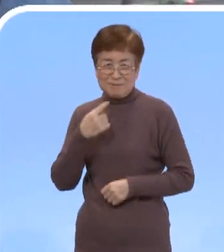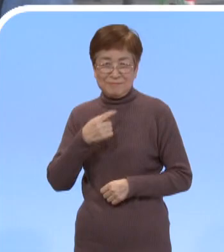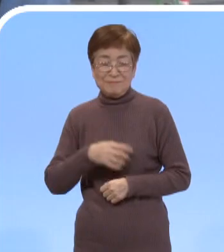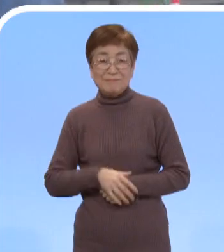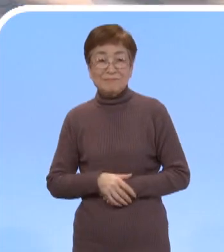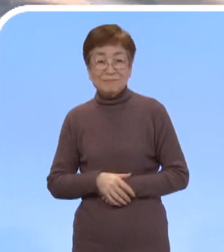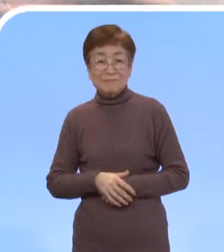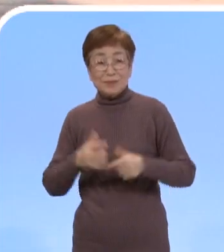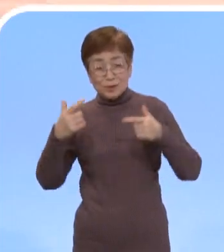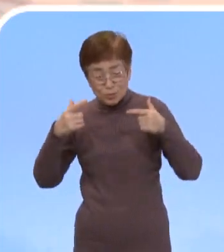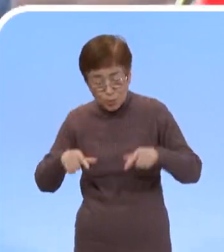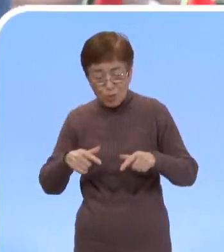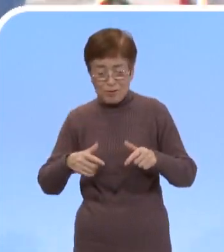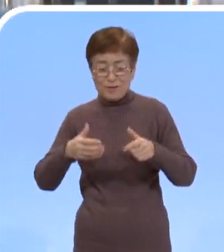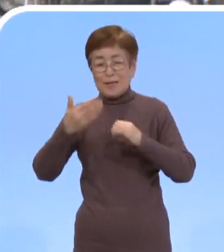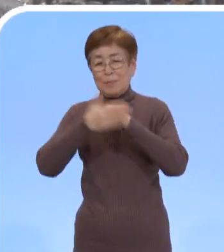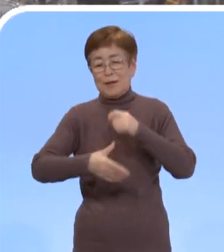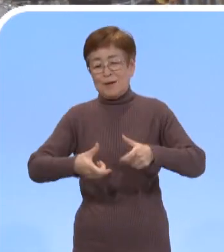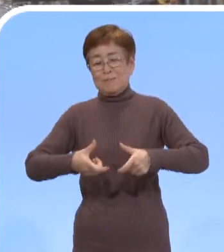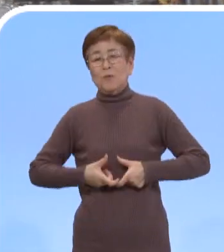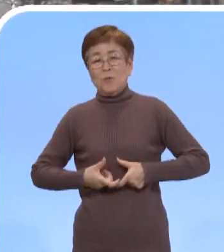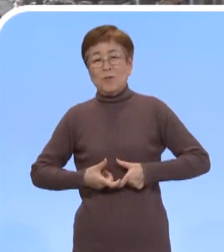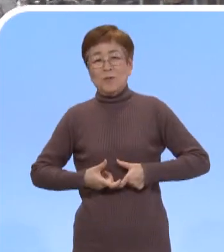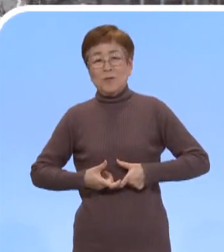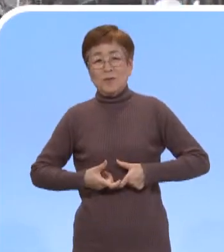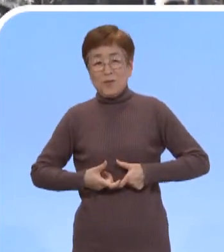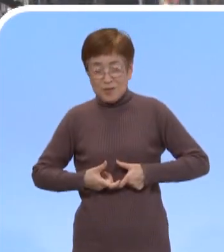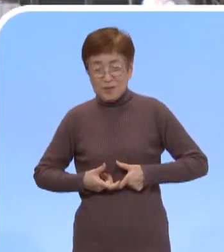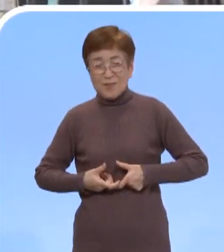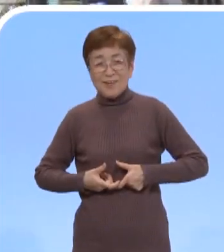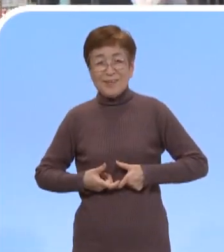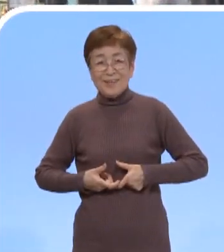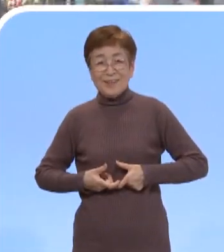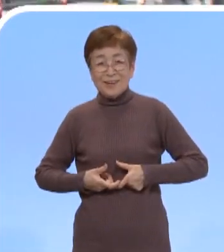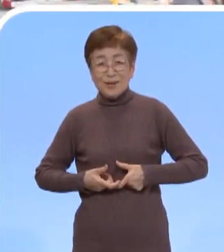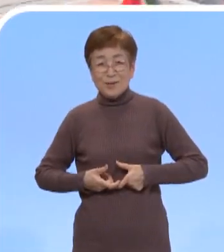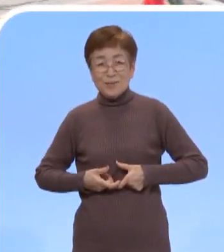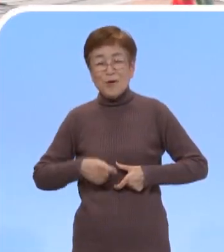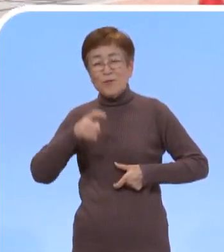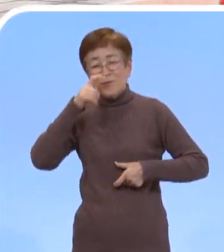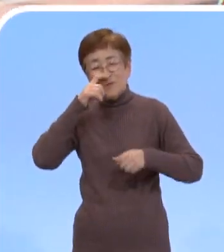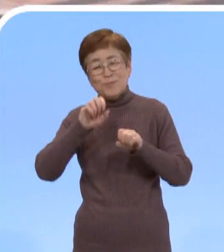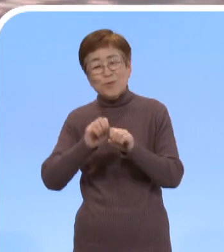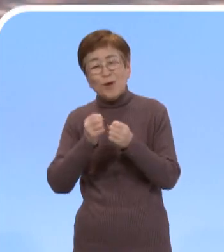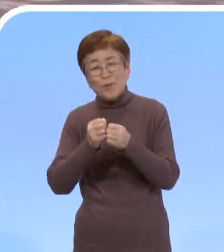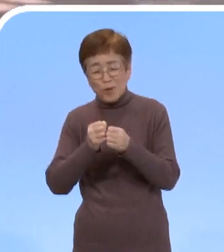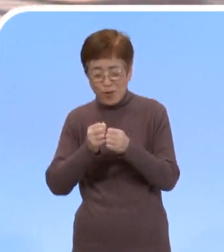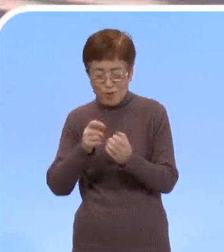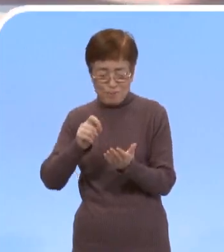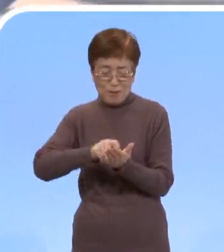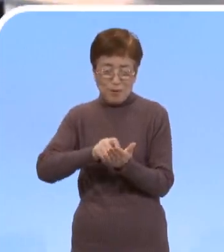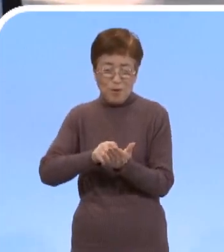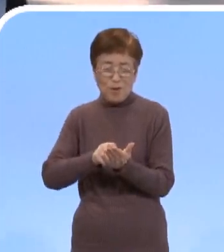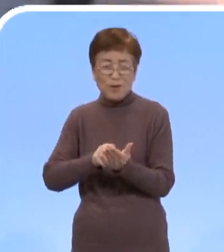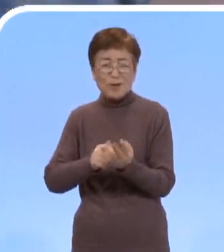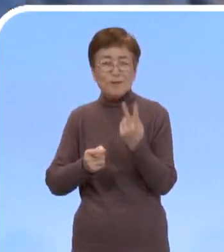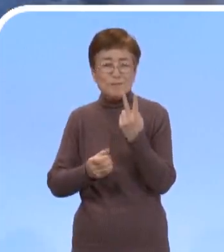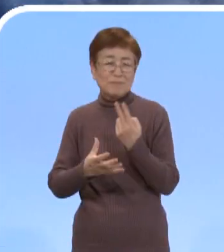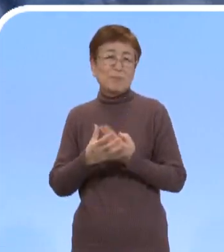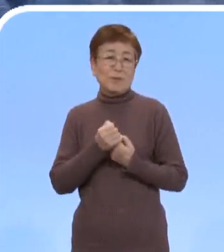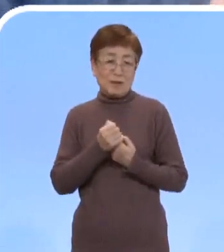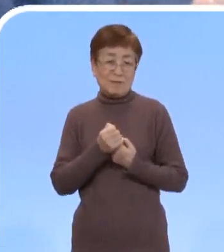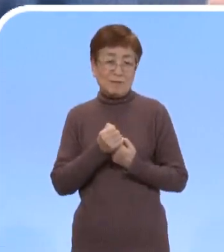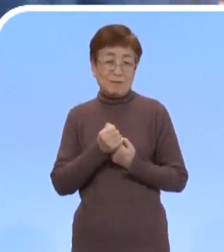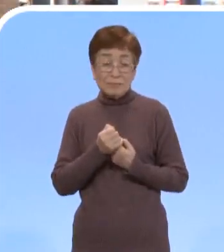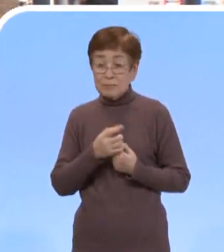のスタイルで、 こんな感じで カメラ片手に、 カメラ片手に、はい、ちょっともう本当にボロボロですけど、まあ、メモ帳を